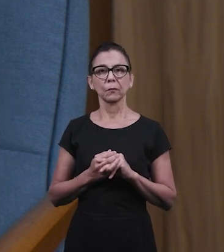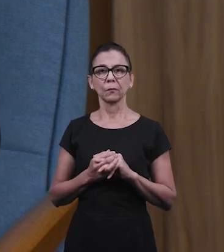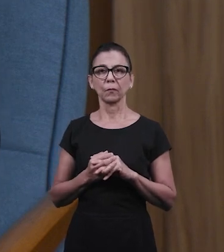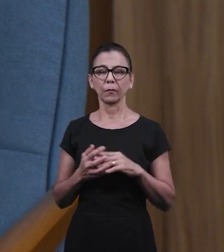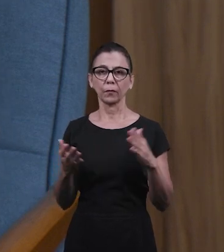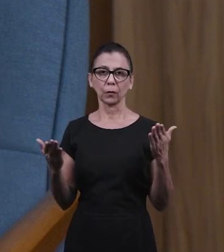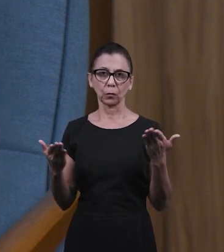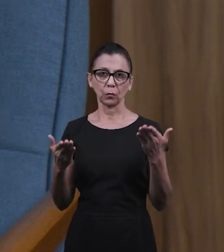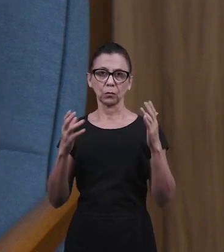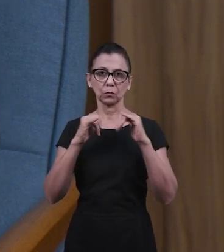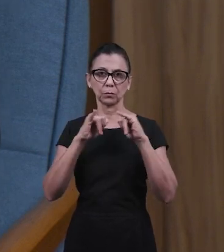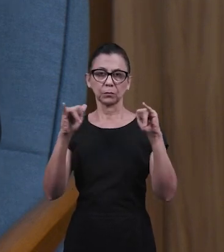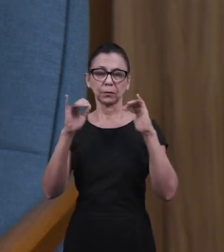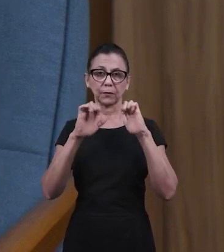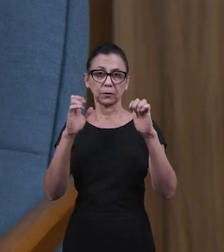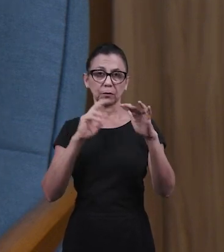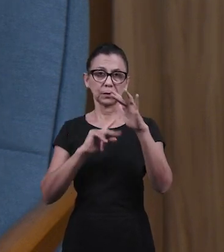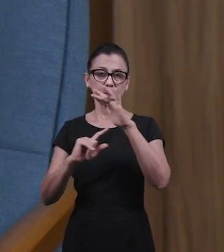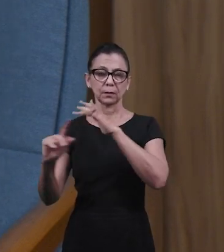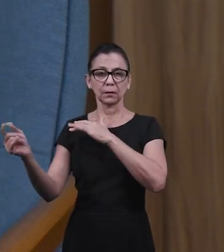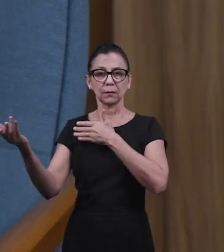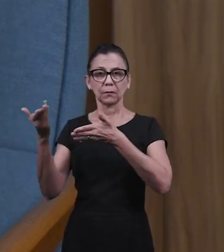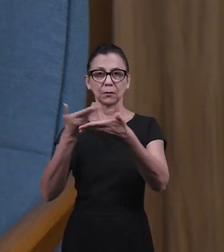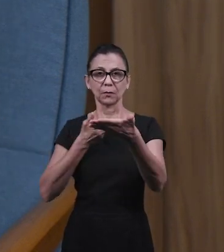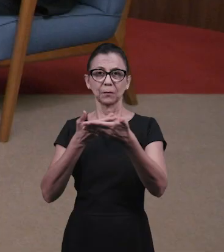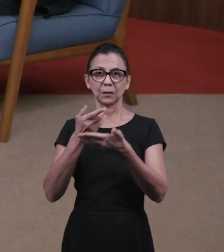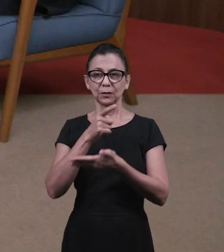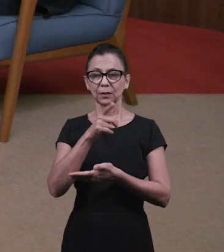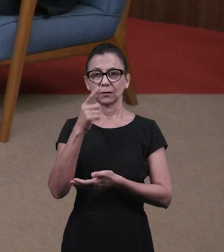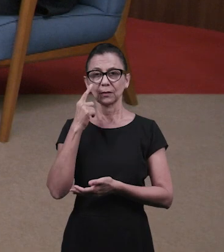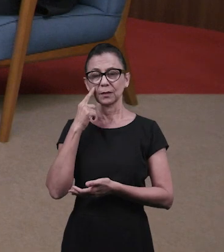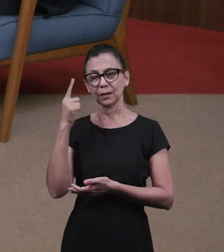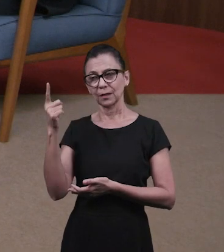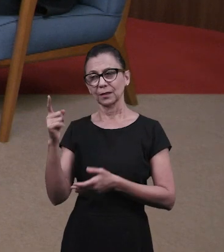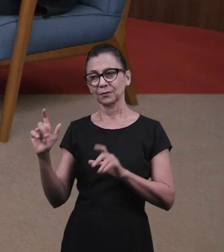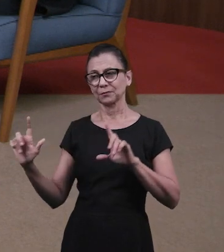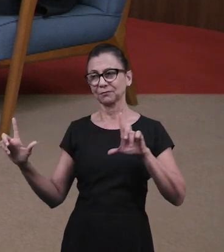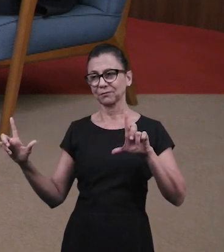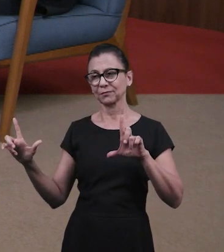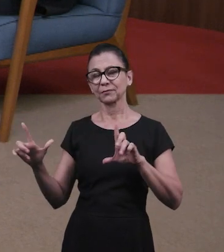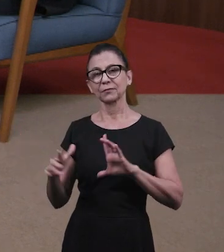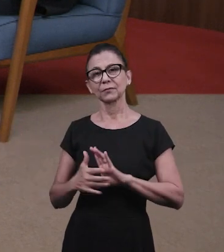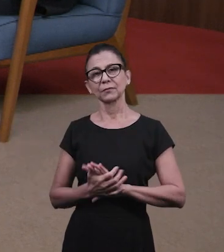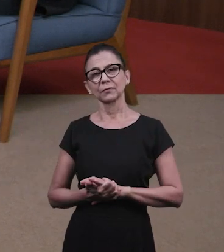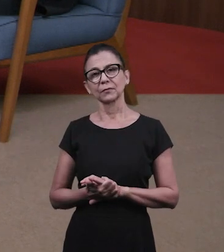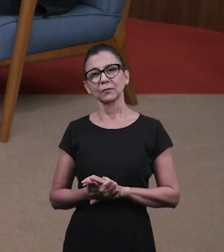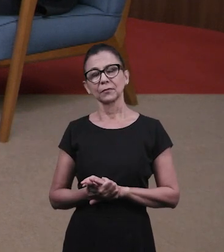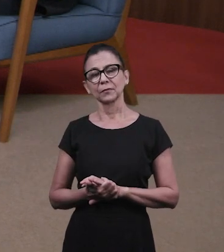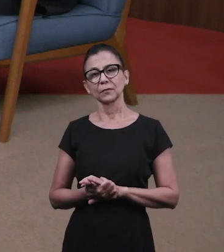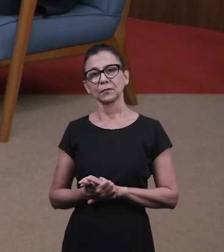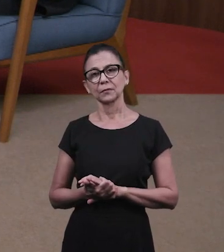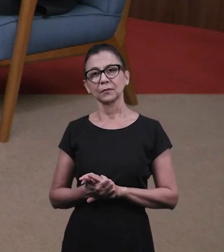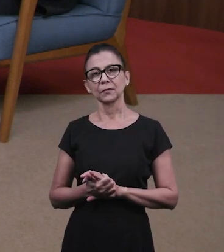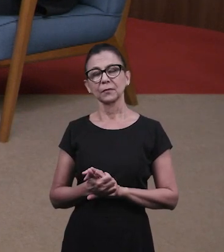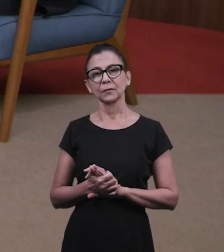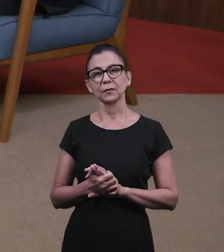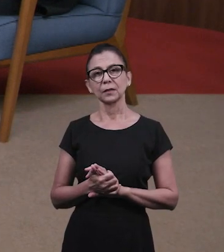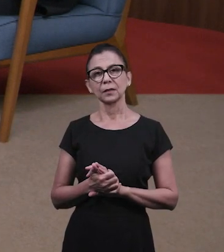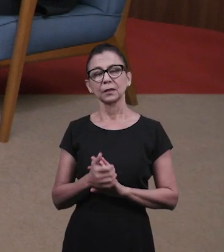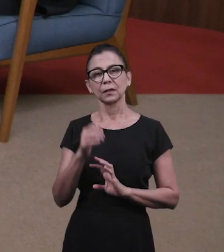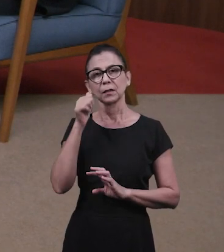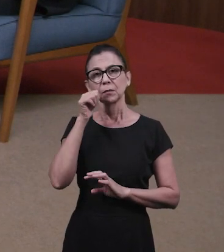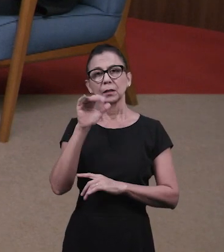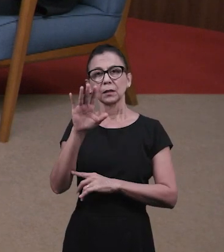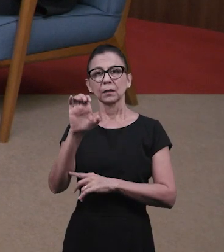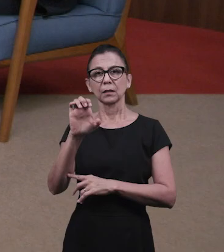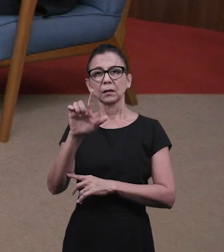la promotion de l'annonce l'évangile éternel. Je vais partager avec vous. Vous voyez ici à l'écran, cette participation est venue d'Héloïse